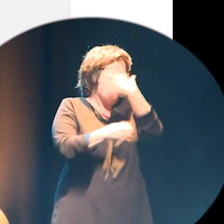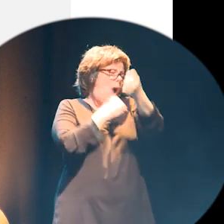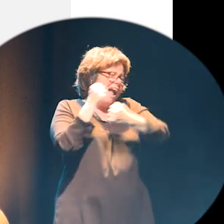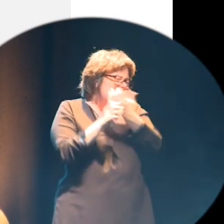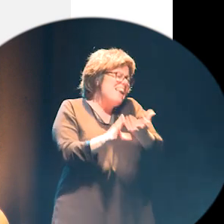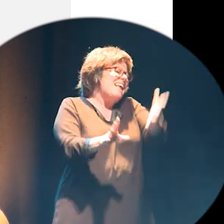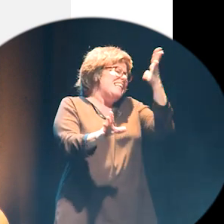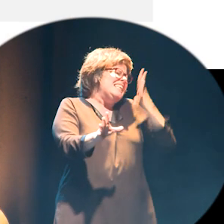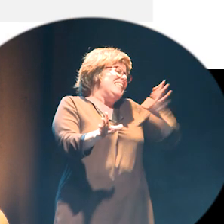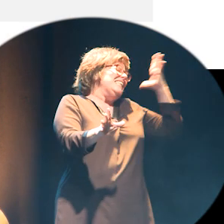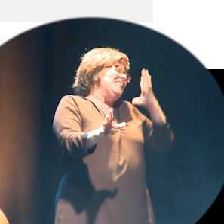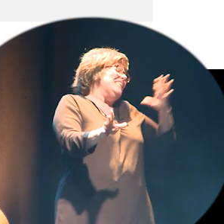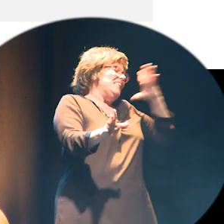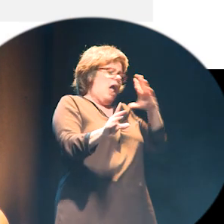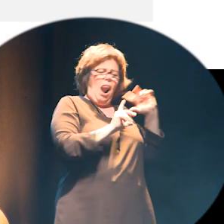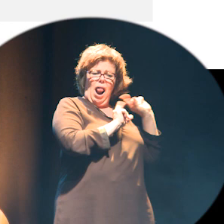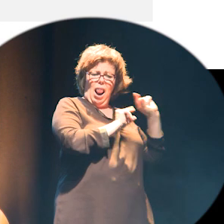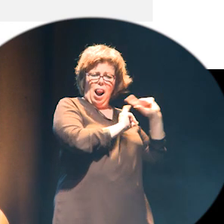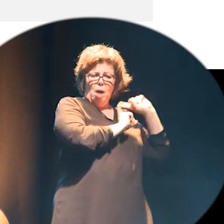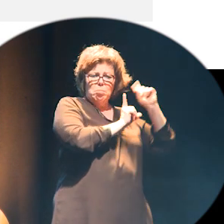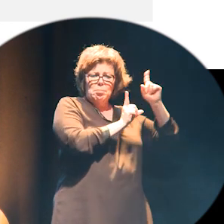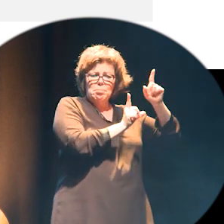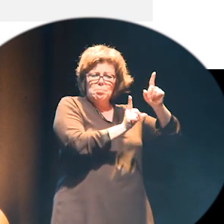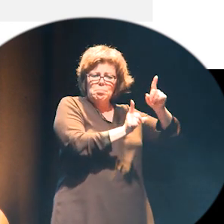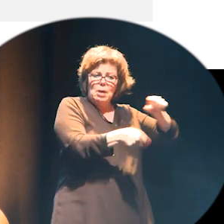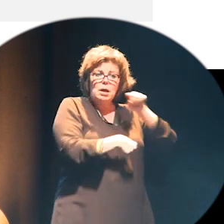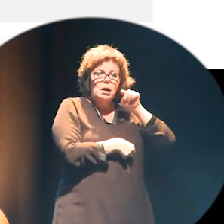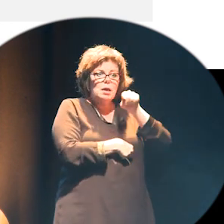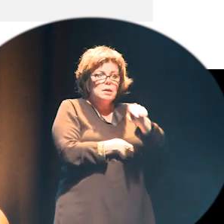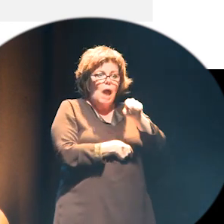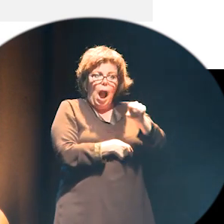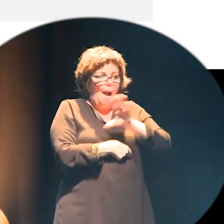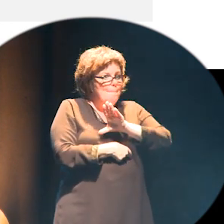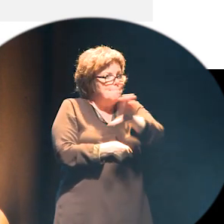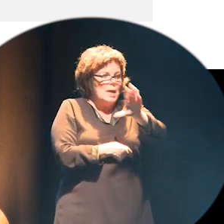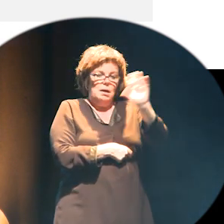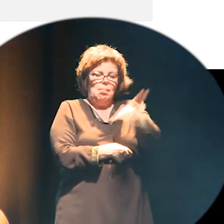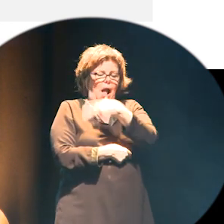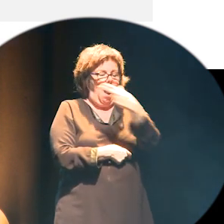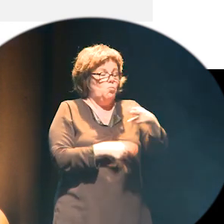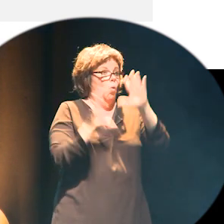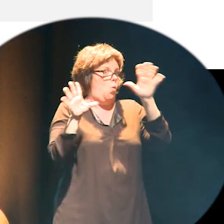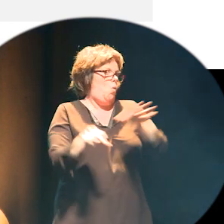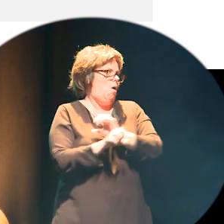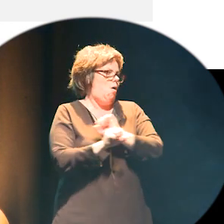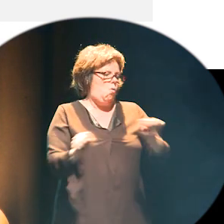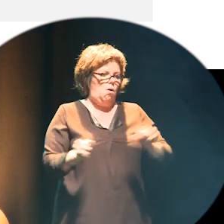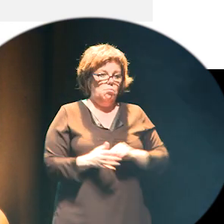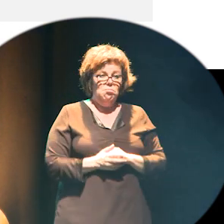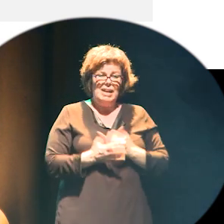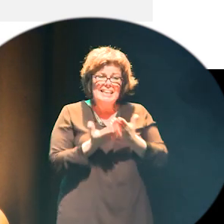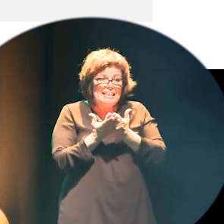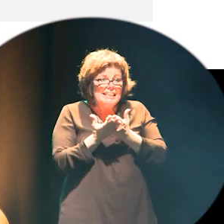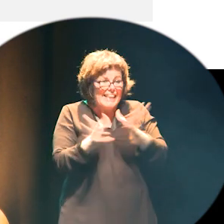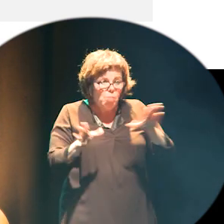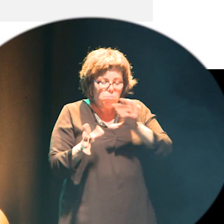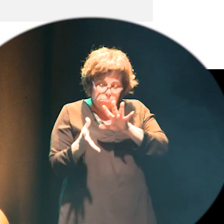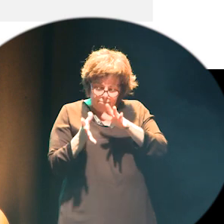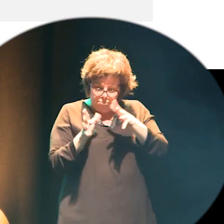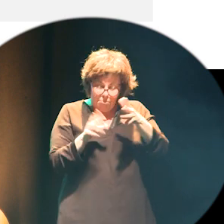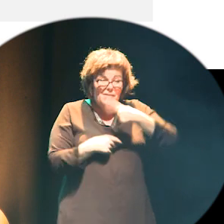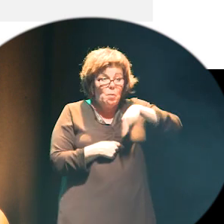lointains. C'est une machinerie incroyable. C'est tout simple, mais nous ne savons toujours pas la